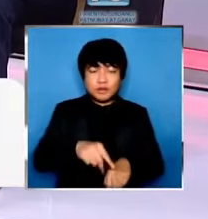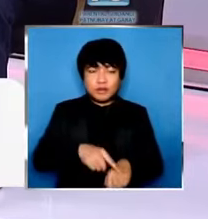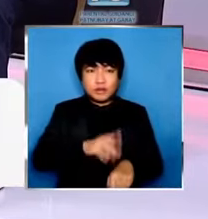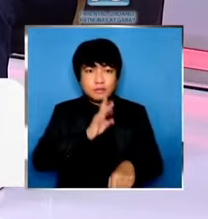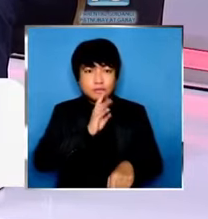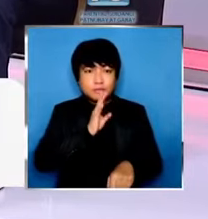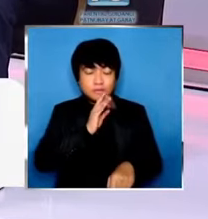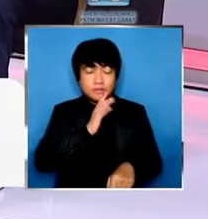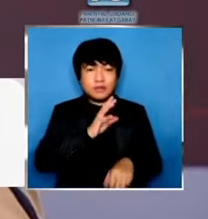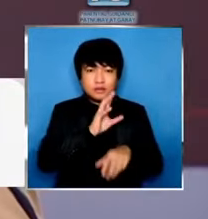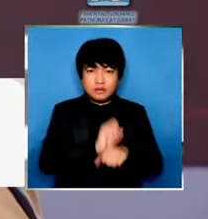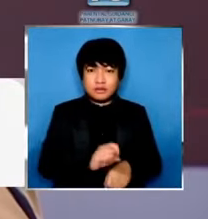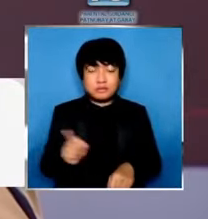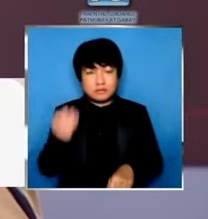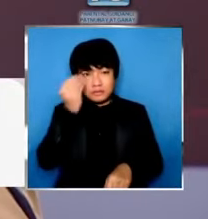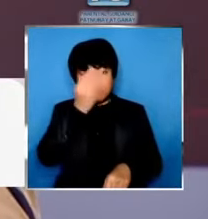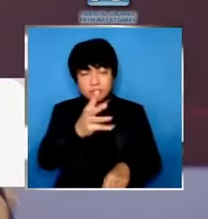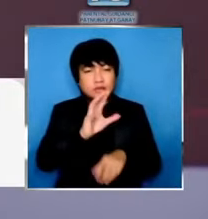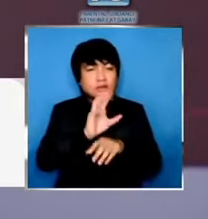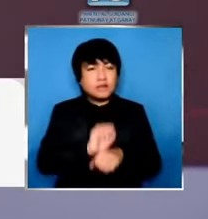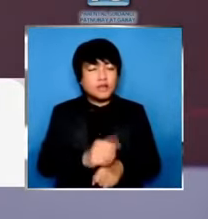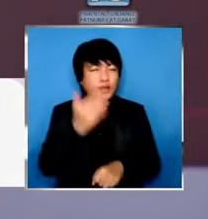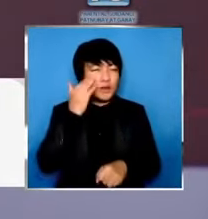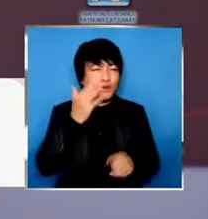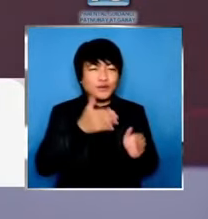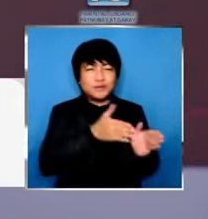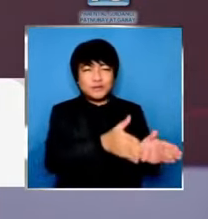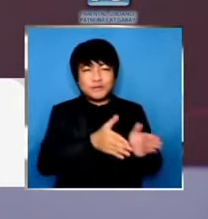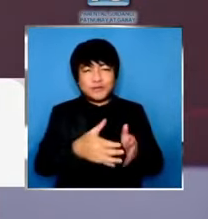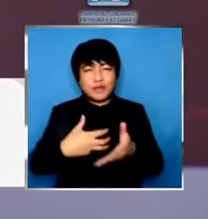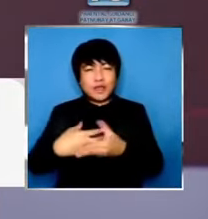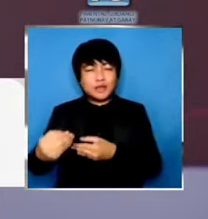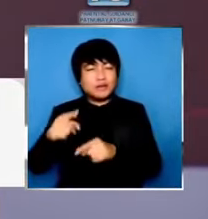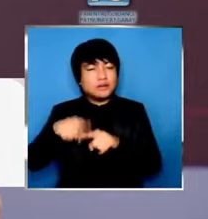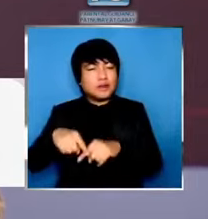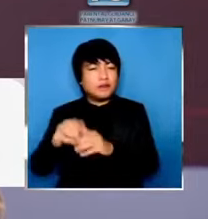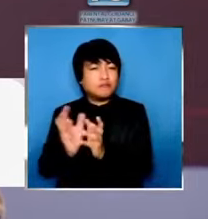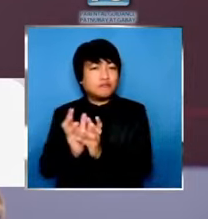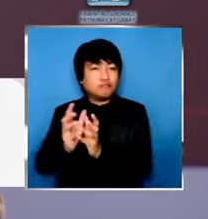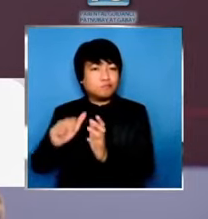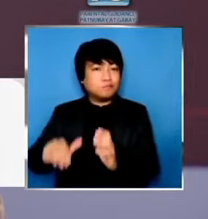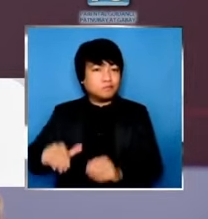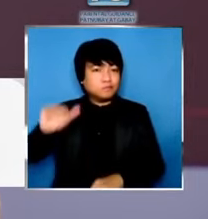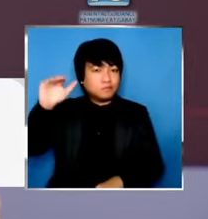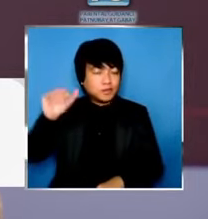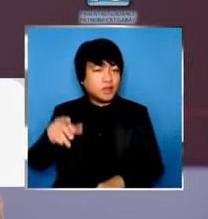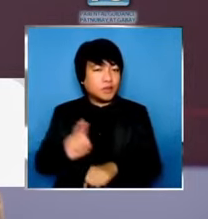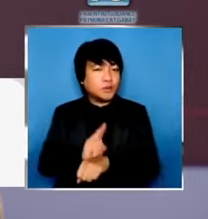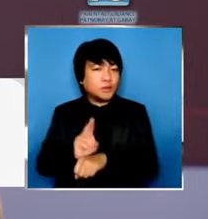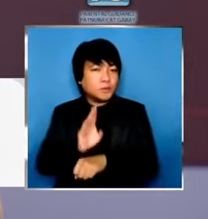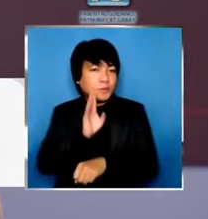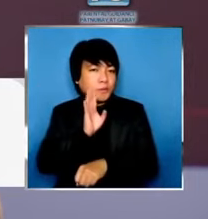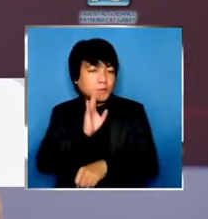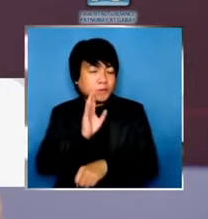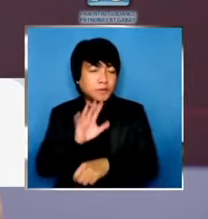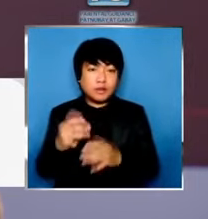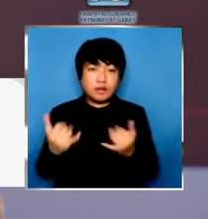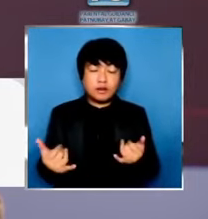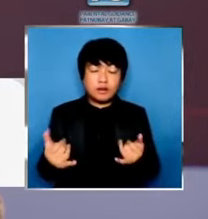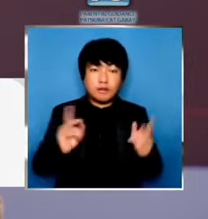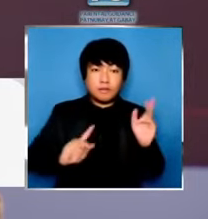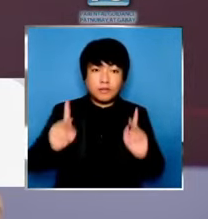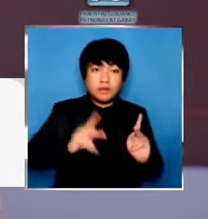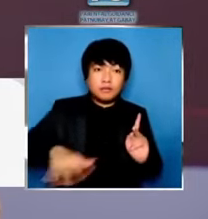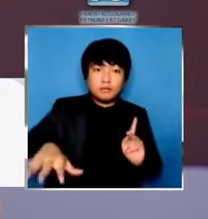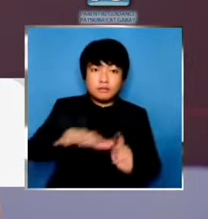common term sa kalsada. Depende kung anong community kinalakihan mo eh. No? But yung katulad ng marami nating kababayan,